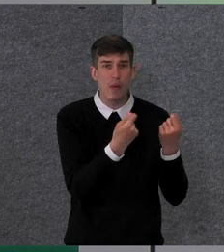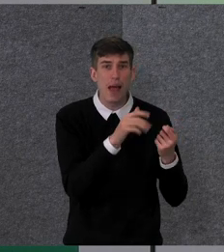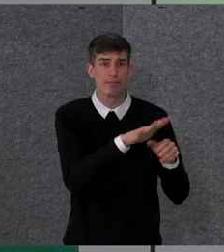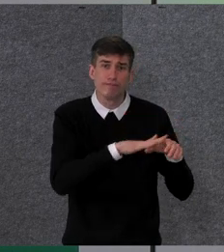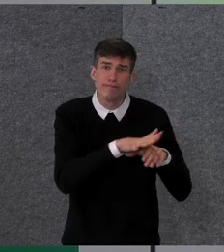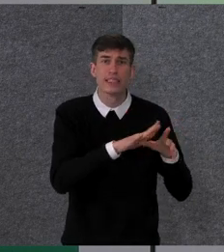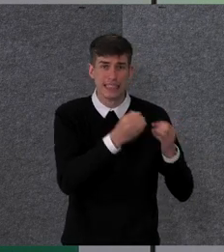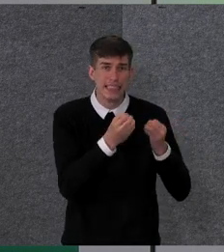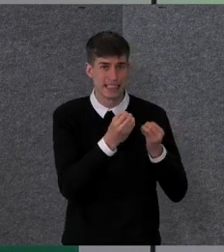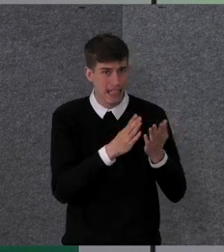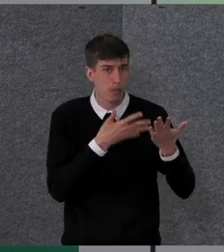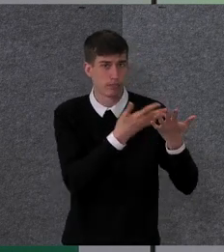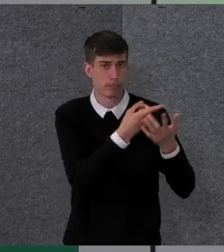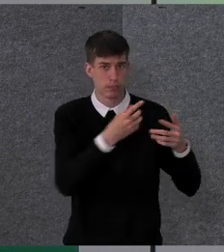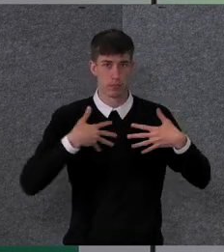in der Umsetzung.